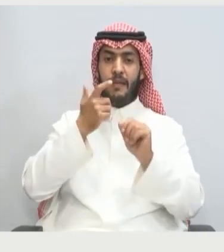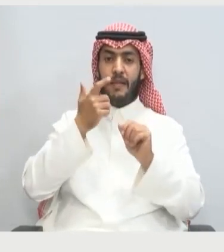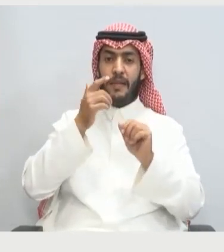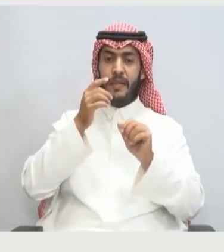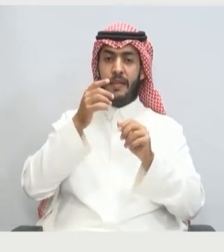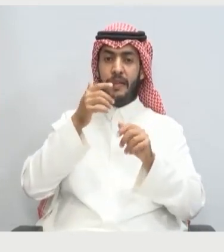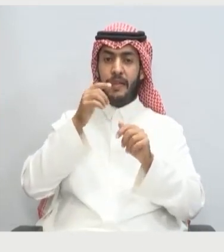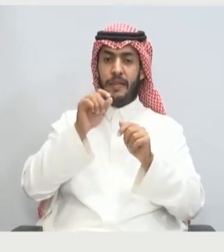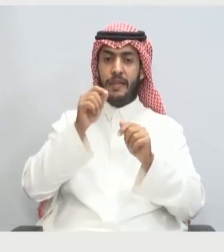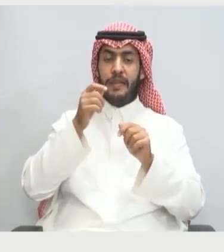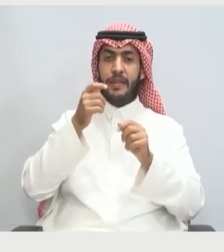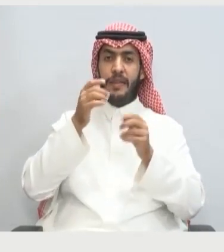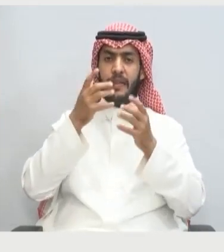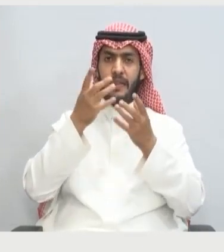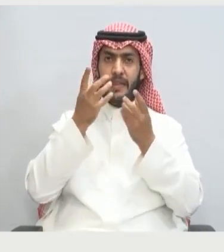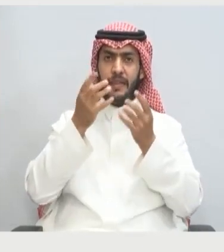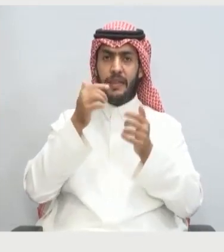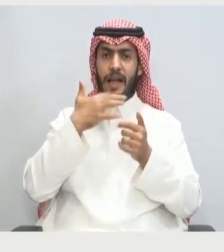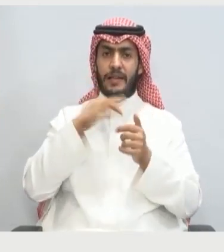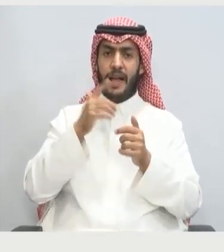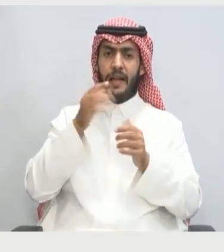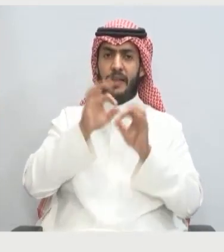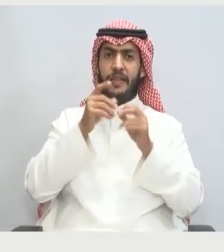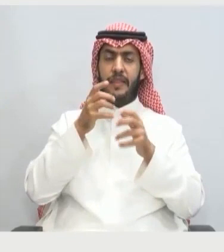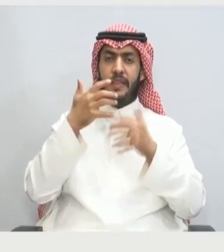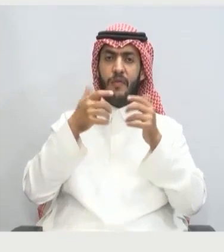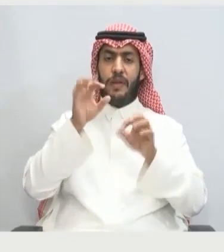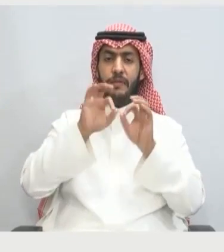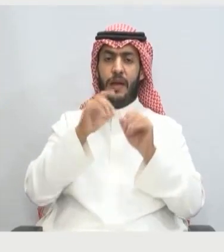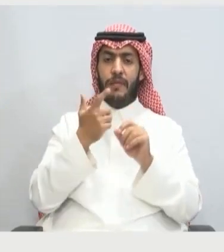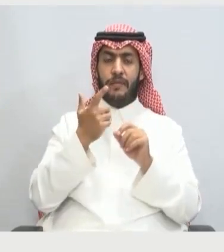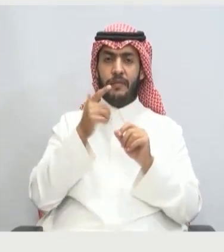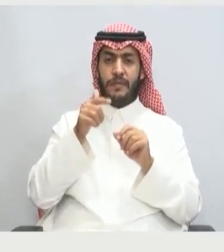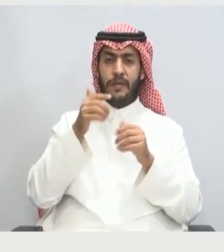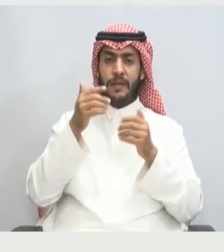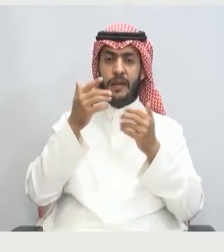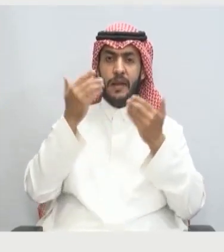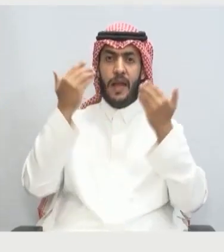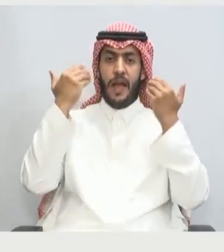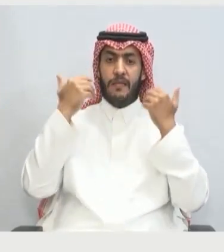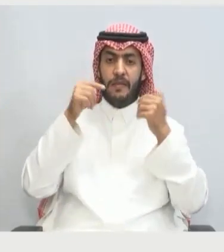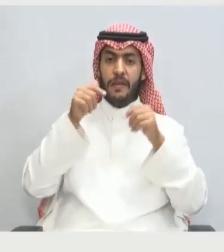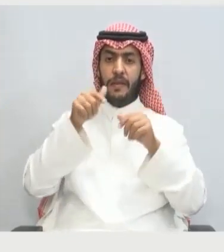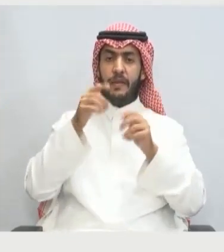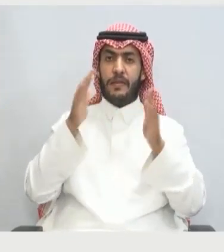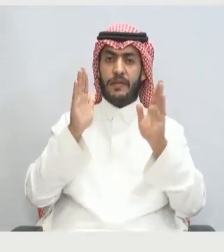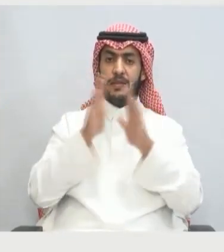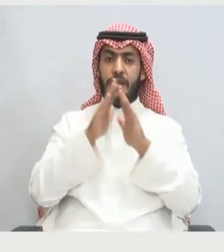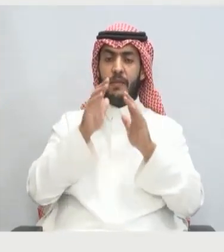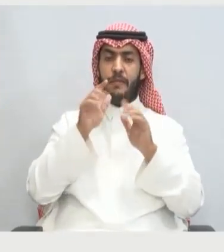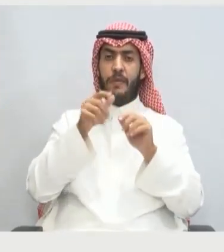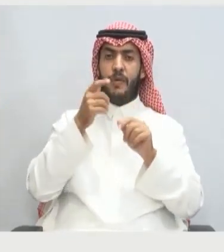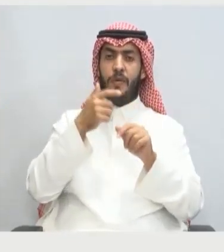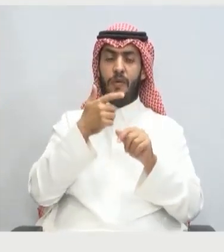التركيز في سرعه التفاعل الكيميائي ما هي الخلفيه النظريه قلنا انه تصف نظريه التصادم كيف